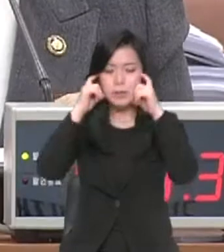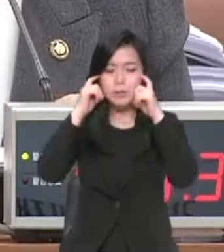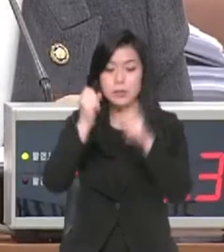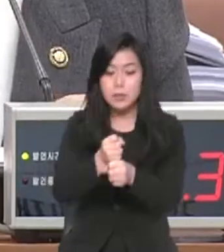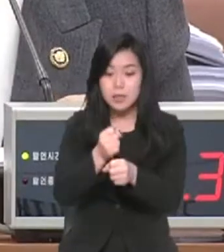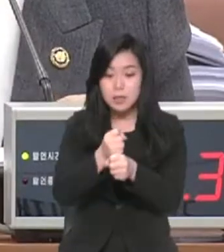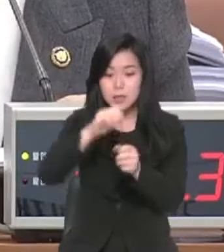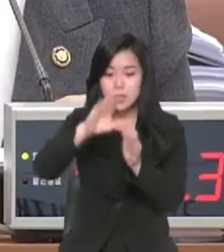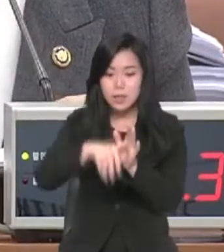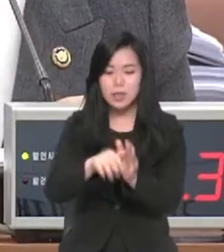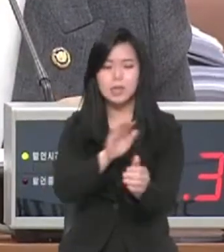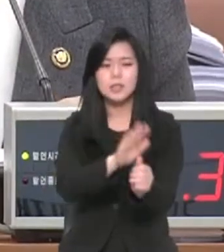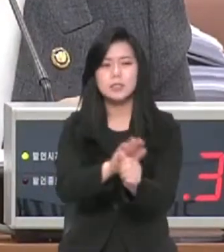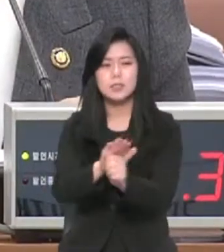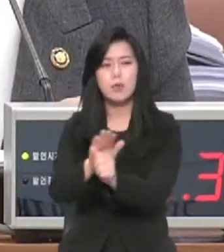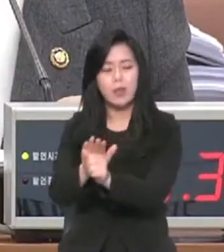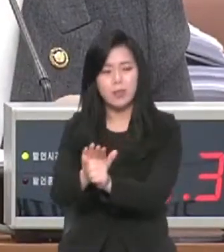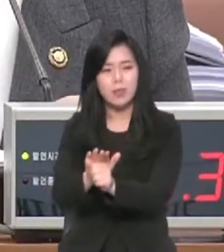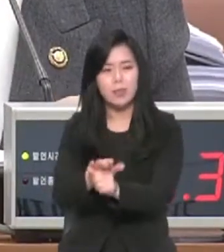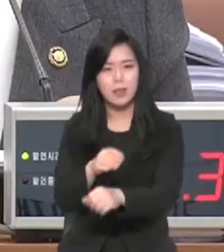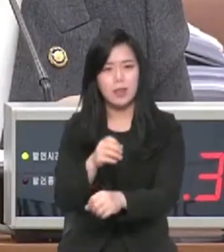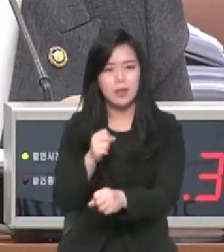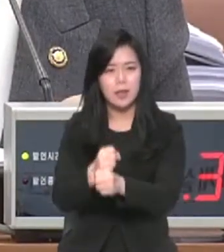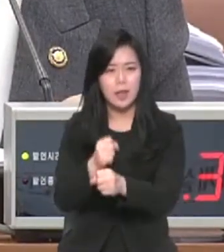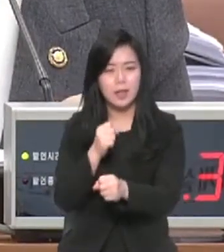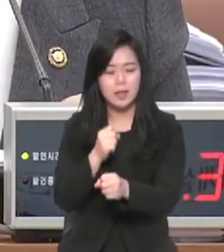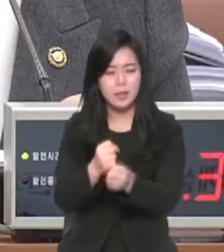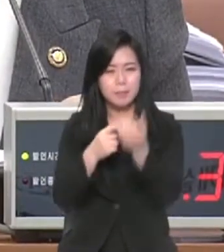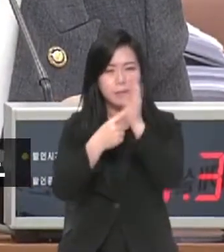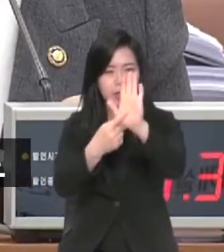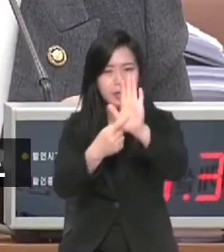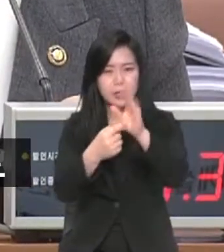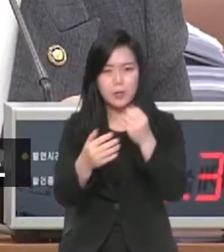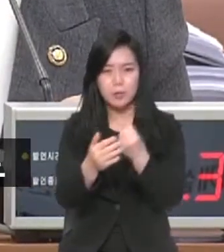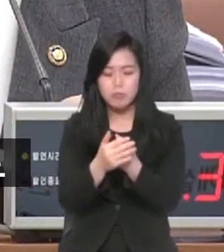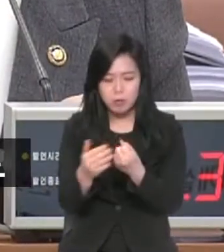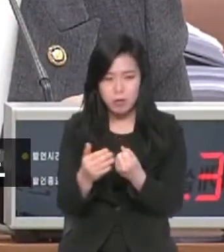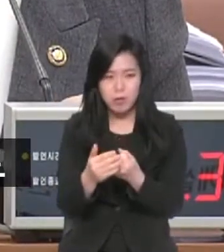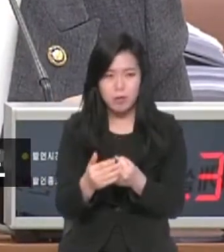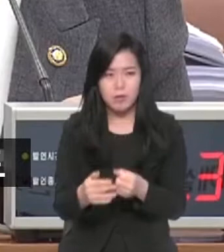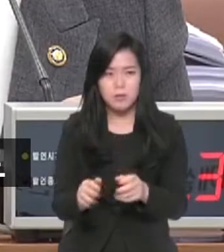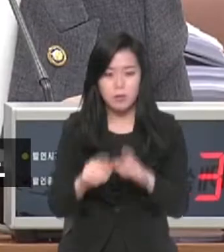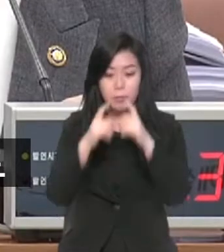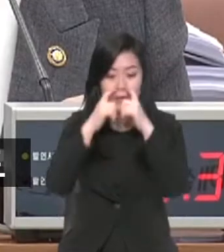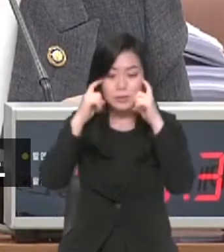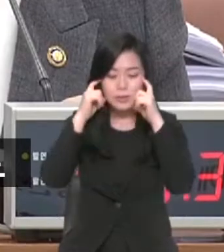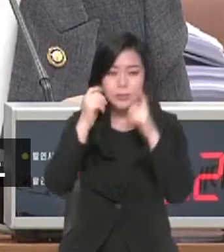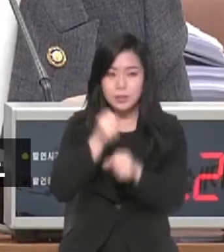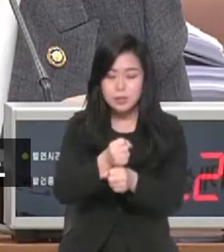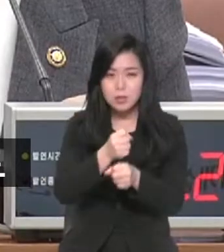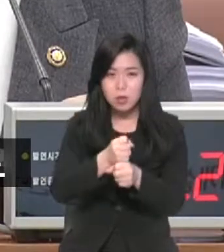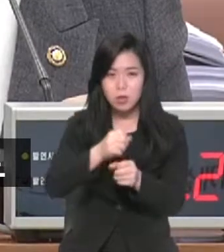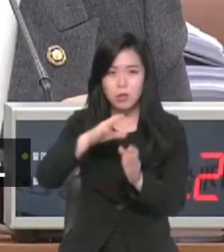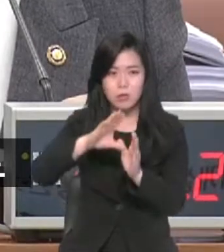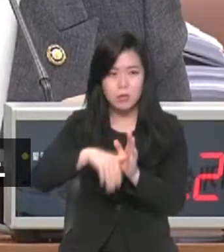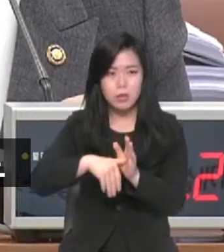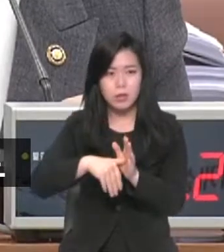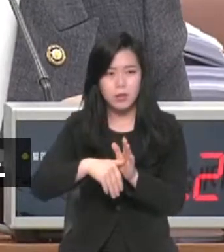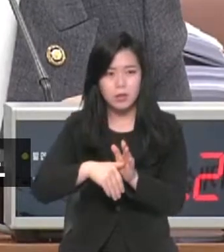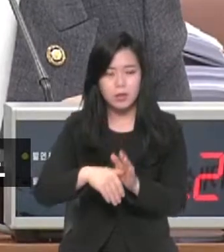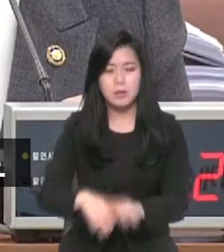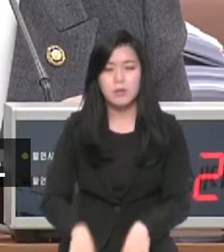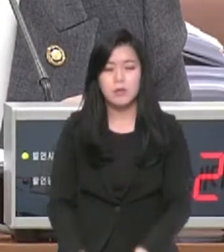하겠다. 이때부터 마스크 생산에 불이 붙습니다. 넘겨보세요. 마스크 생산하려면 기존에 있는 그